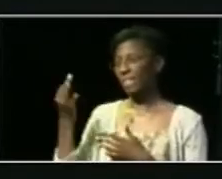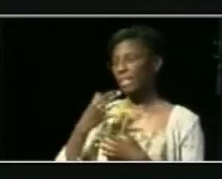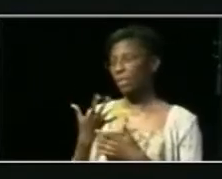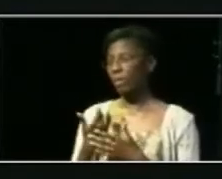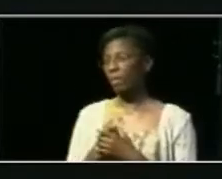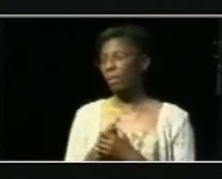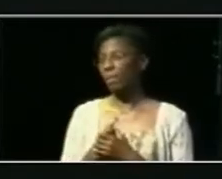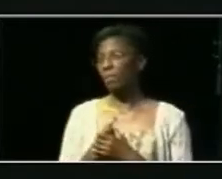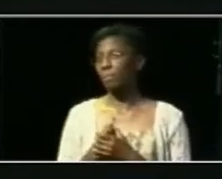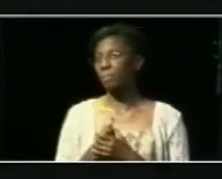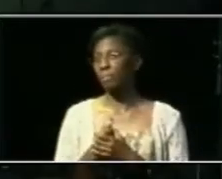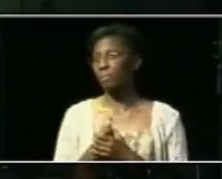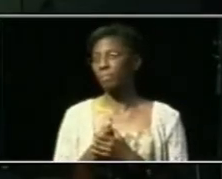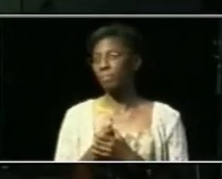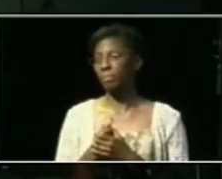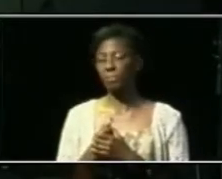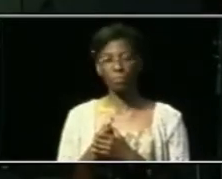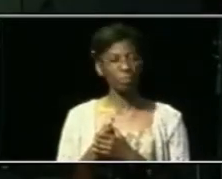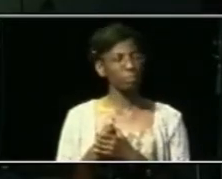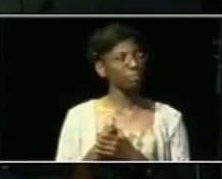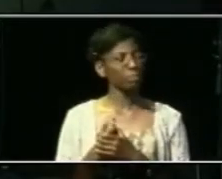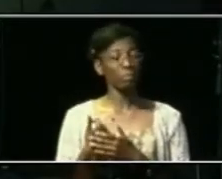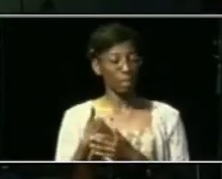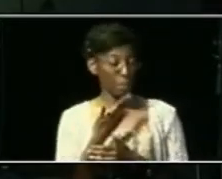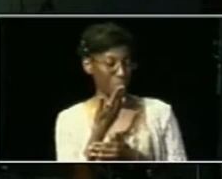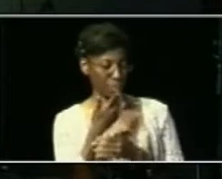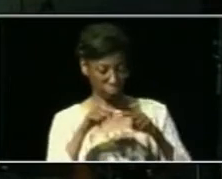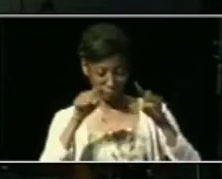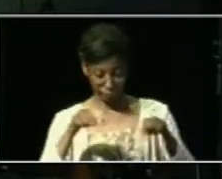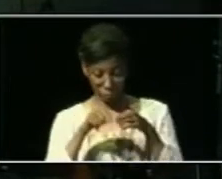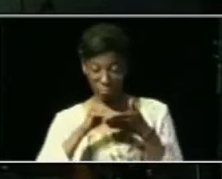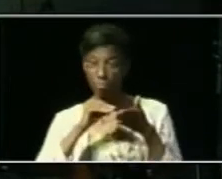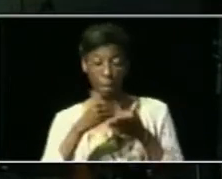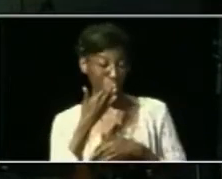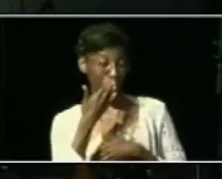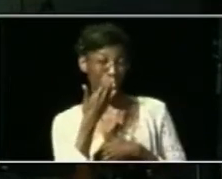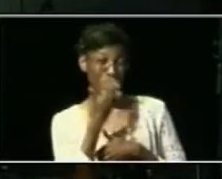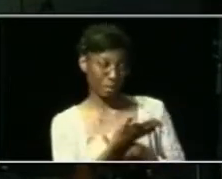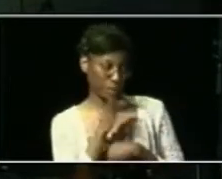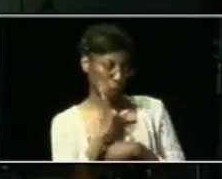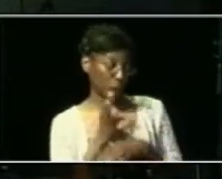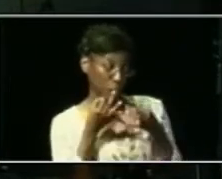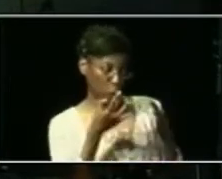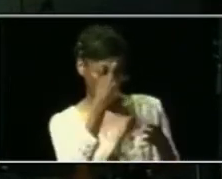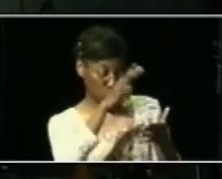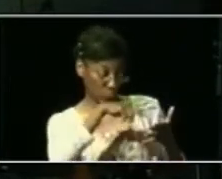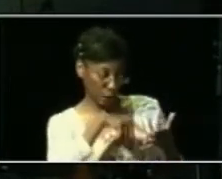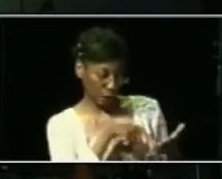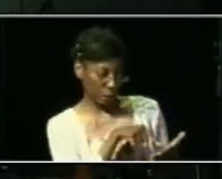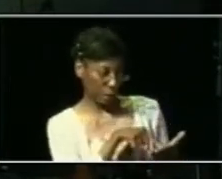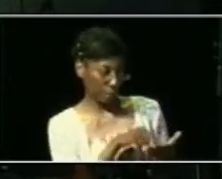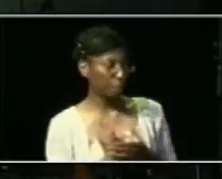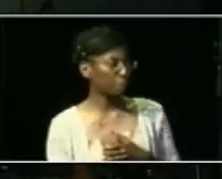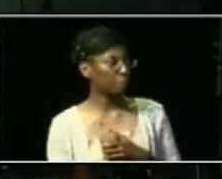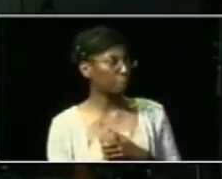taking a moment to read this little note." Il a dit merci de prendre un temps pour lire cette petite note. Written on my